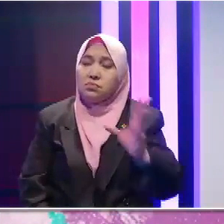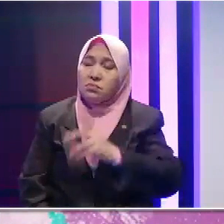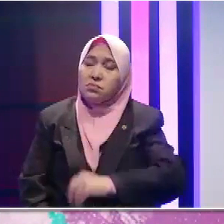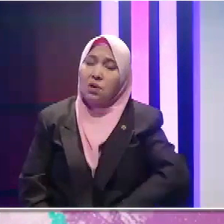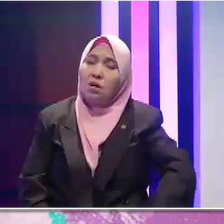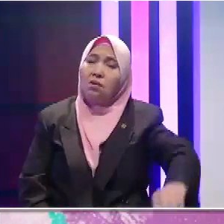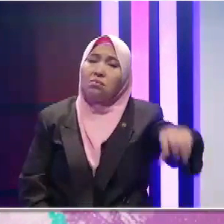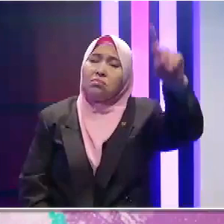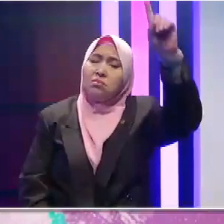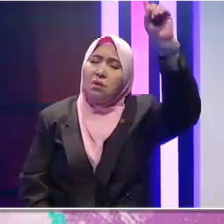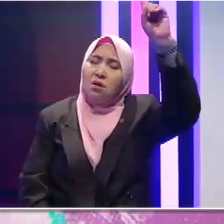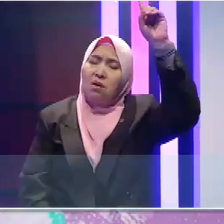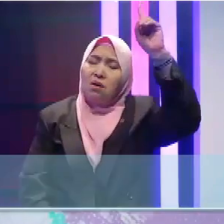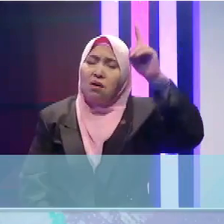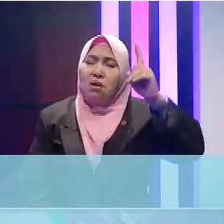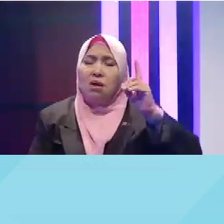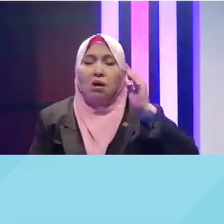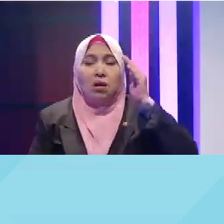يدخله